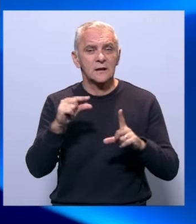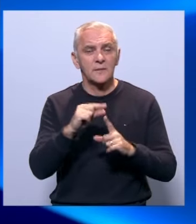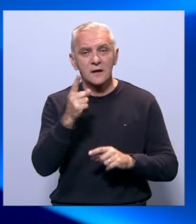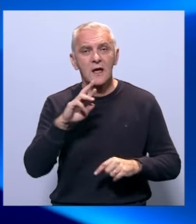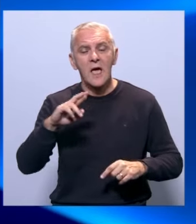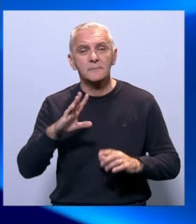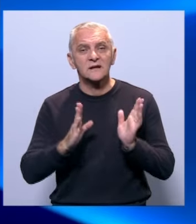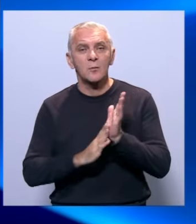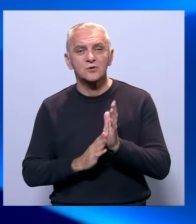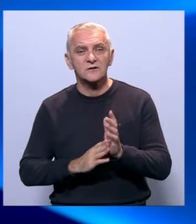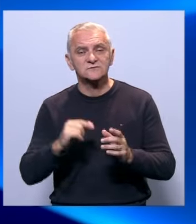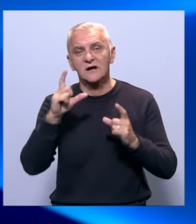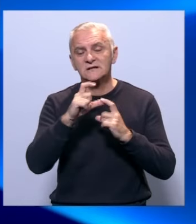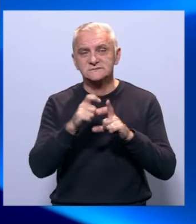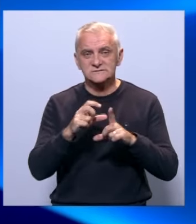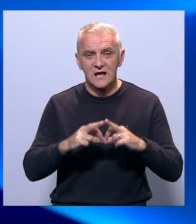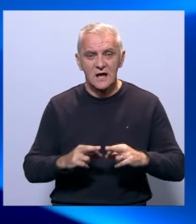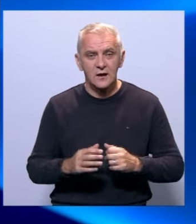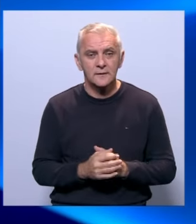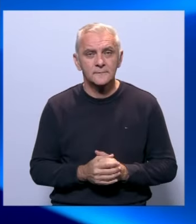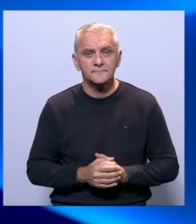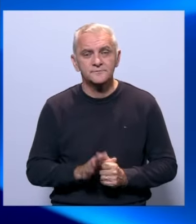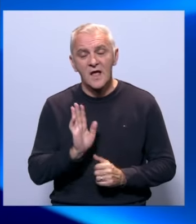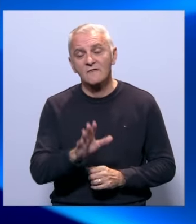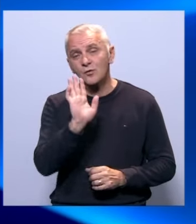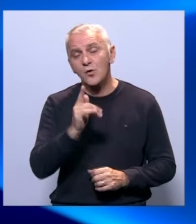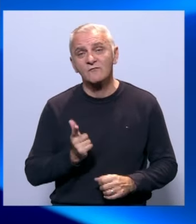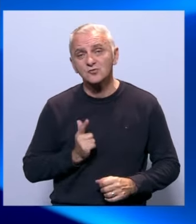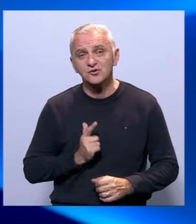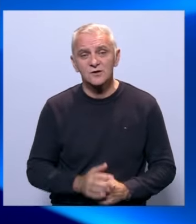Emira Muratovića ispred Stranke demokratske akcije. Evo kakva su njihova očekivanja.